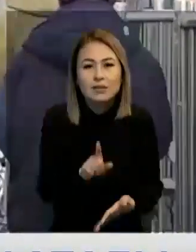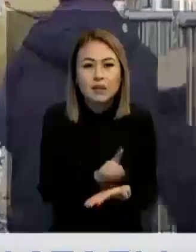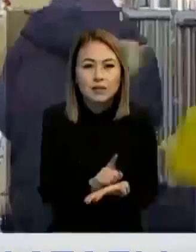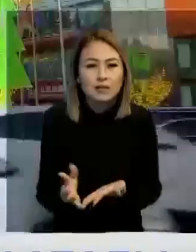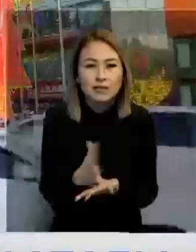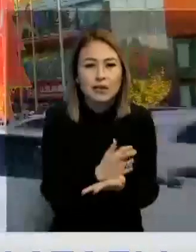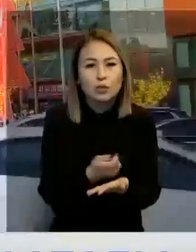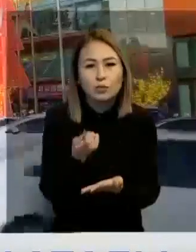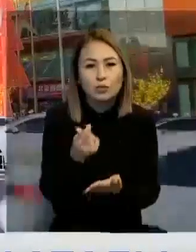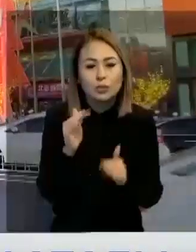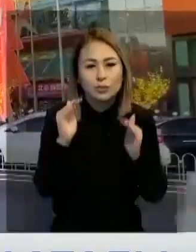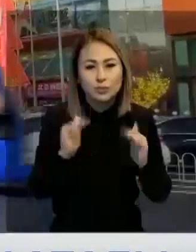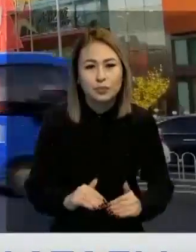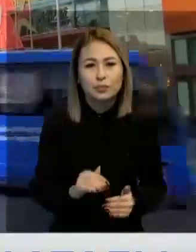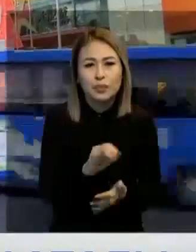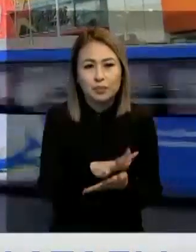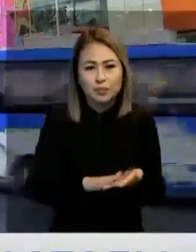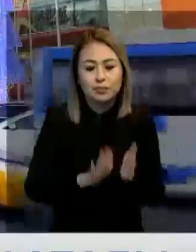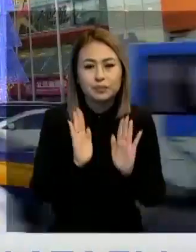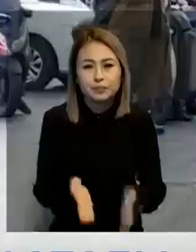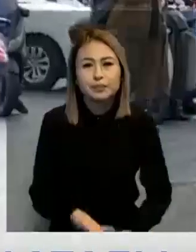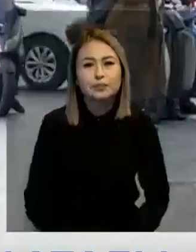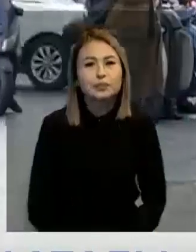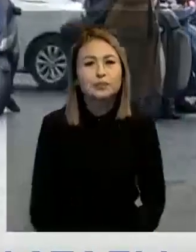алынатын салықты қысқарту жалғасады.